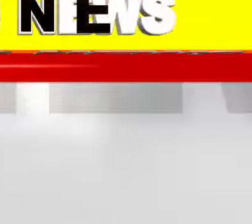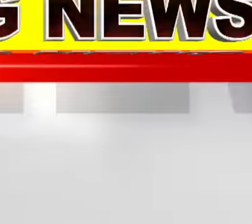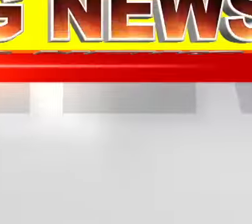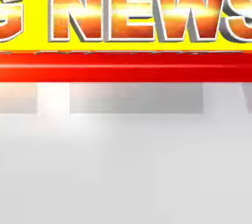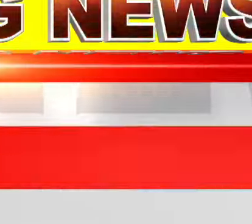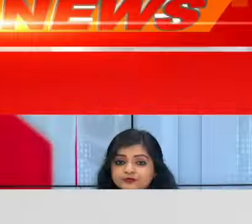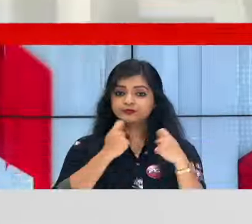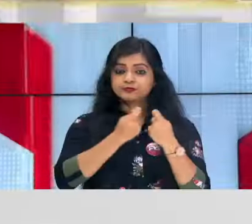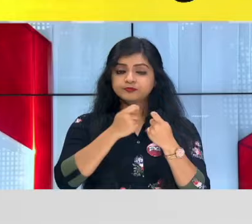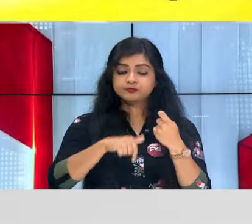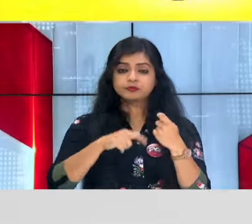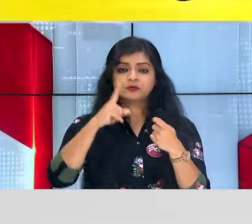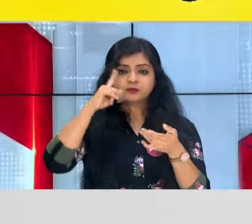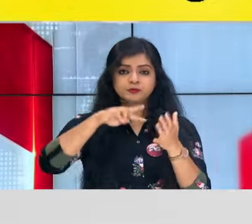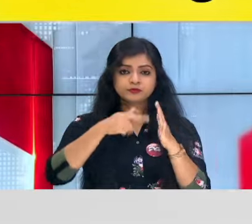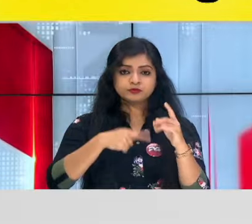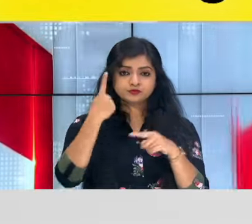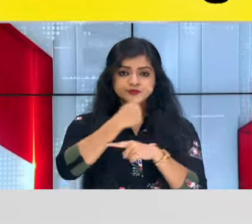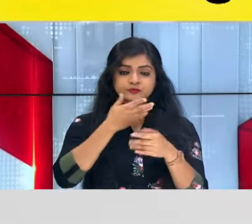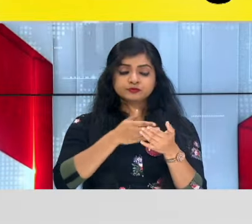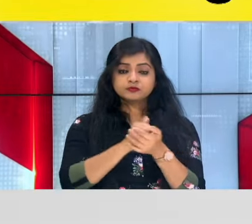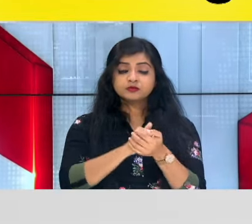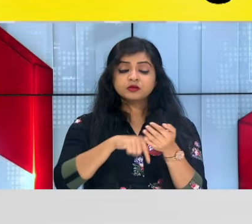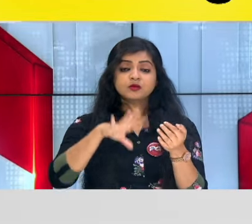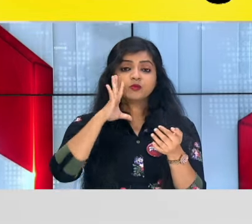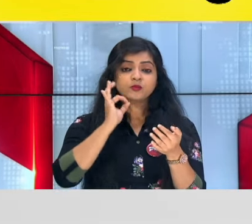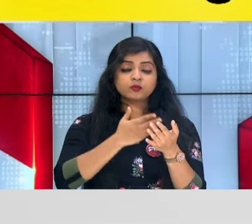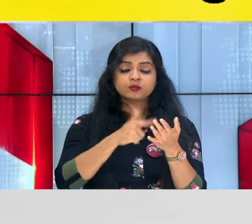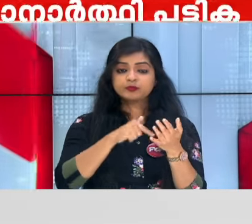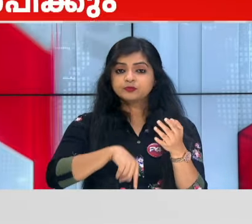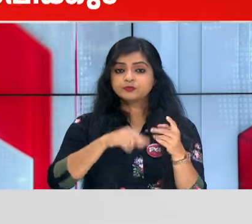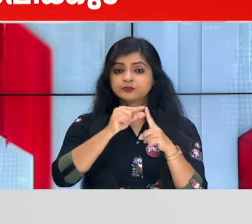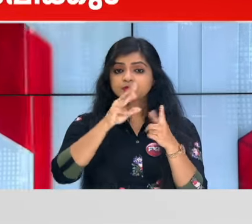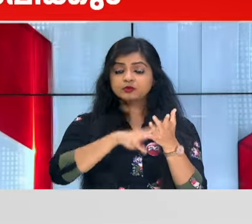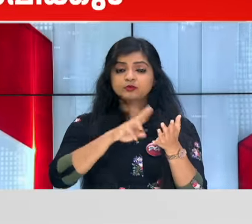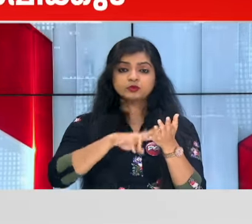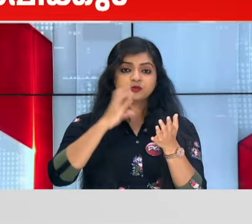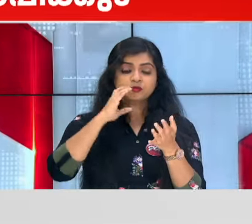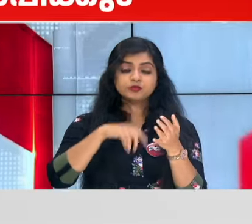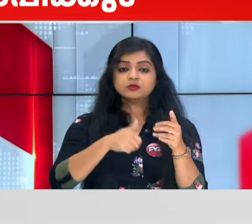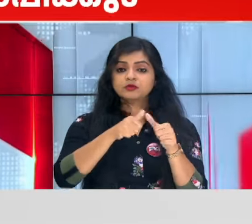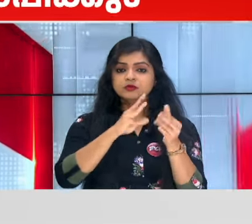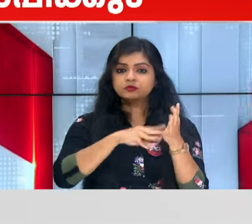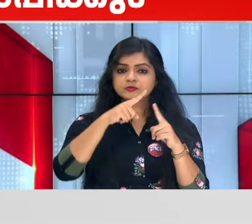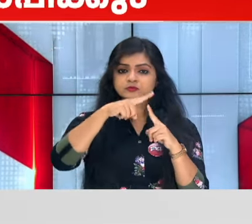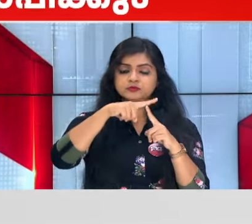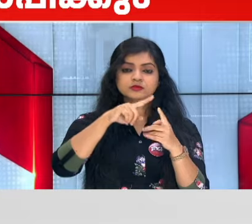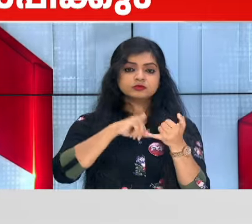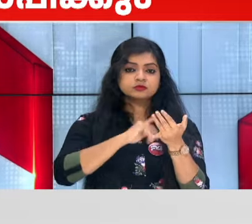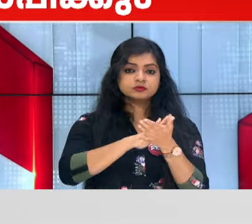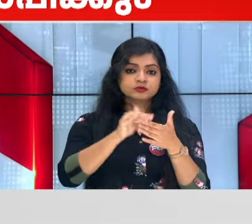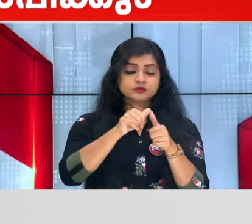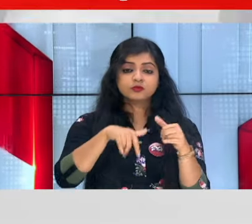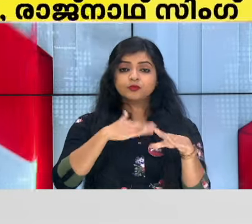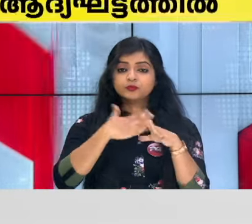യോഗത്തിന്റെ അജണ്ട എന്നുള്ളത്. ഇതിൽ പ്രധാനമന്ത്രി നരേന്ദ്രമോദി, ആഭ്യന്തരമന്ത്രി അമിത്ഷാ, പ്രതിരോധ മന്ത്രി രാജ്നാഥ് സിംഗ്